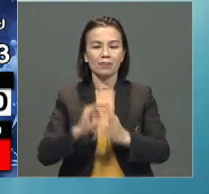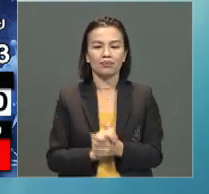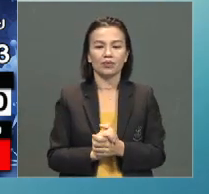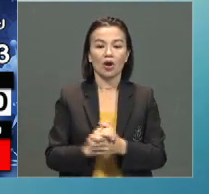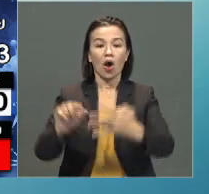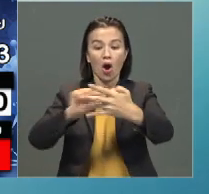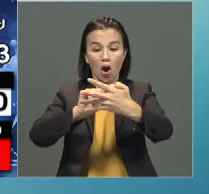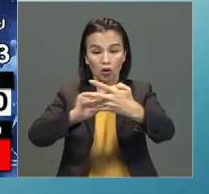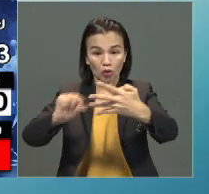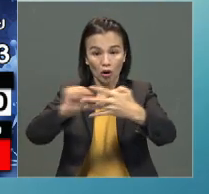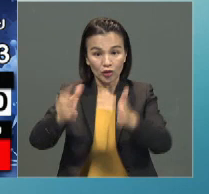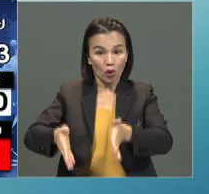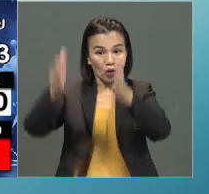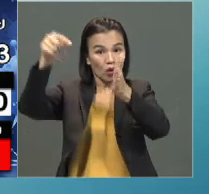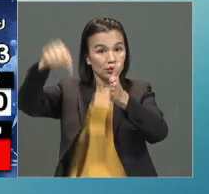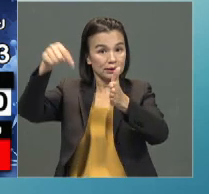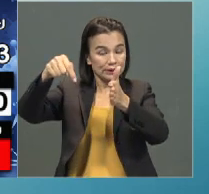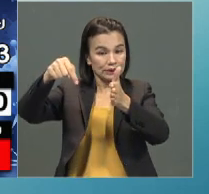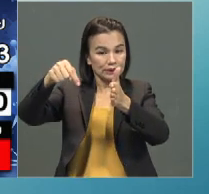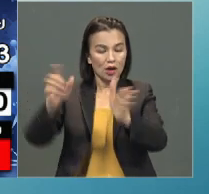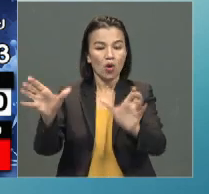อยู่ในที่พำนักคอนโดแห่งหนึ่งนี้ข้อที่ 1ก็คือทีมสอบสวนโรคของกรมควบคุมโรคจะต้องเข้าไปสอบสวนในพื้นที่ของคอนโดแห่งนี้นะครับอันนี้อันที่หนึ่งก็นำเรียนไว้เพื่อให้ประชาชนทุกท่านที่อยู่ในเขตพื้นที่ใกล้เคียงนะครับได้เข้าใจแล้วก็ให้ความร่วมมือคงไม่ต้องตกใจครับเพราะว่าเขาที่รับทราบเนี่ยอากาศไม่มากนะครับไม่มีอาการน้องๆก็ยาการน้อยมากๆแล้วก็การมาก็ในช่วงสั้นๆนะครับเพราะฉะนั้นถ้าท่านใดมีความสงสัยอะไรอย่างไรนะครับเดี๋ยวทางกรมควบคุมโรคเข้าไปก็สอบถามได้นะครับ